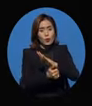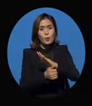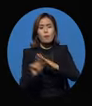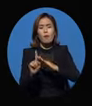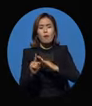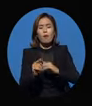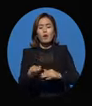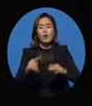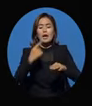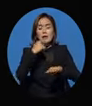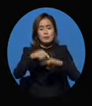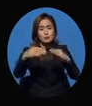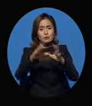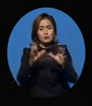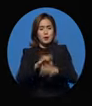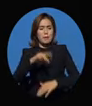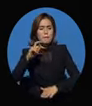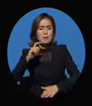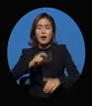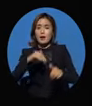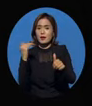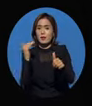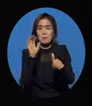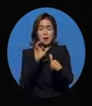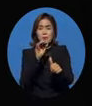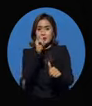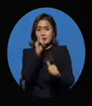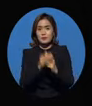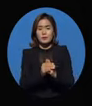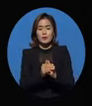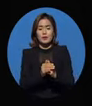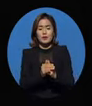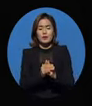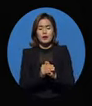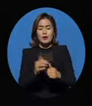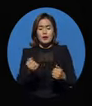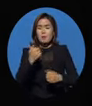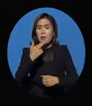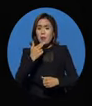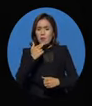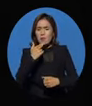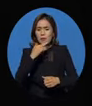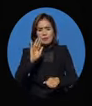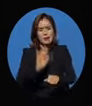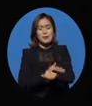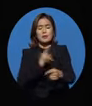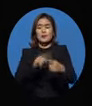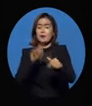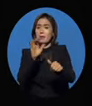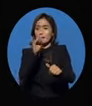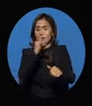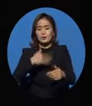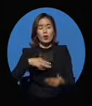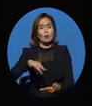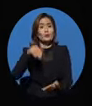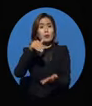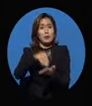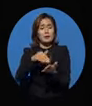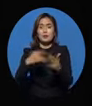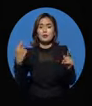저희 민주당의 매서운 회초리를 들었습니다 무능한 개혁과 위선을 지적했습니다 저부터 반성하고